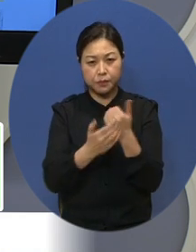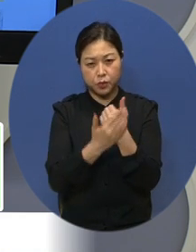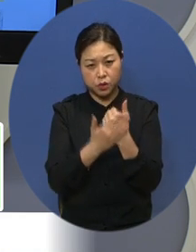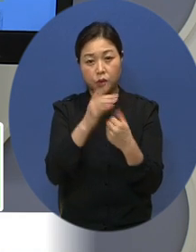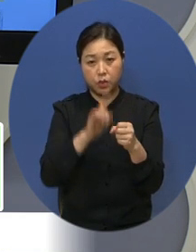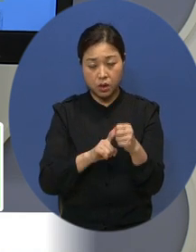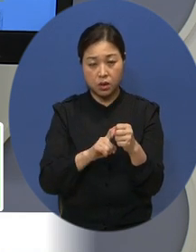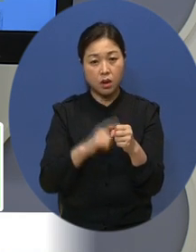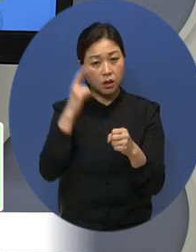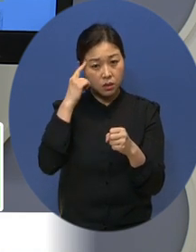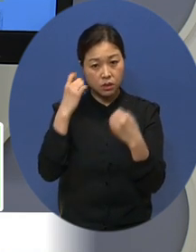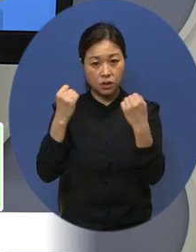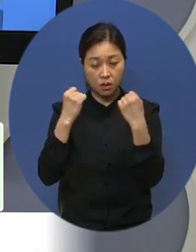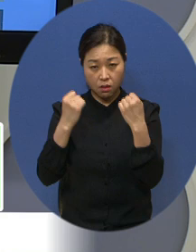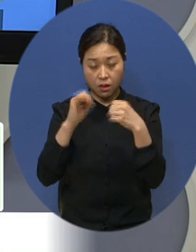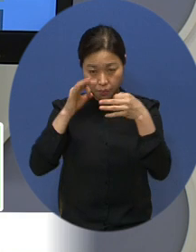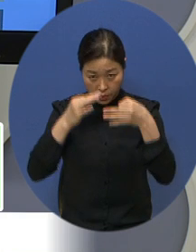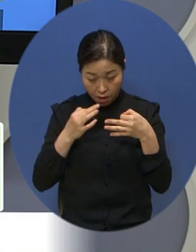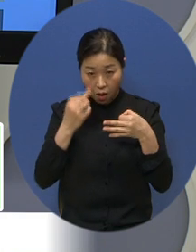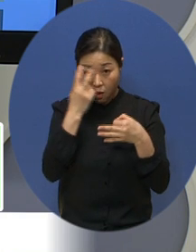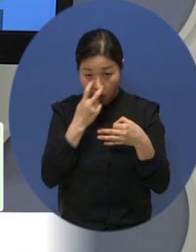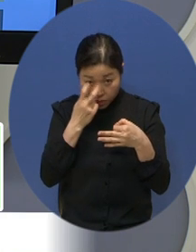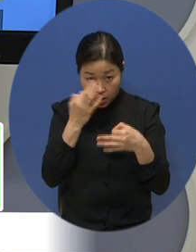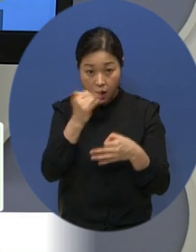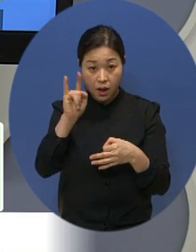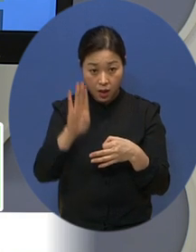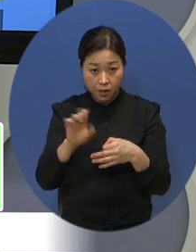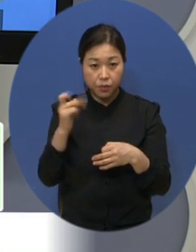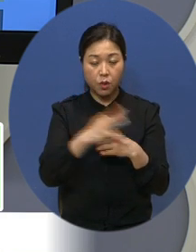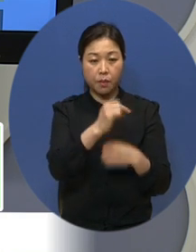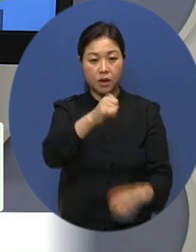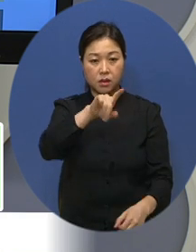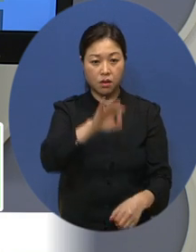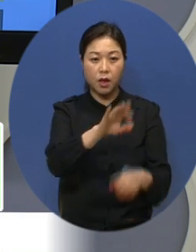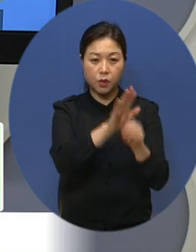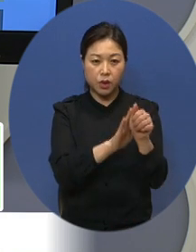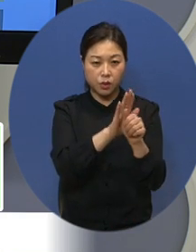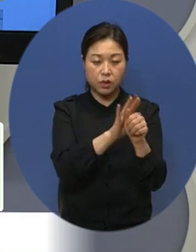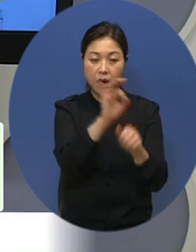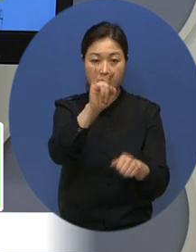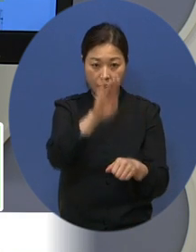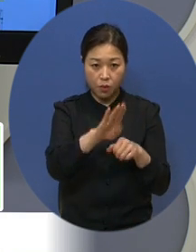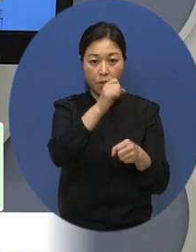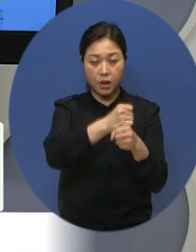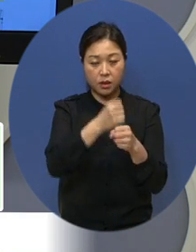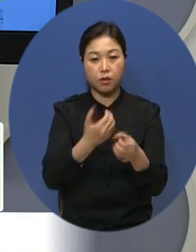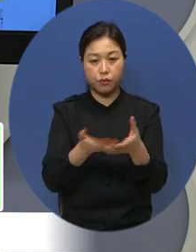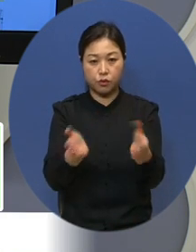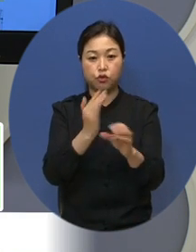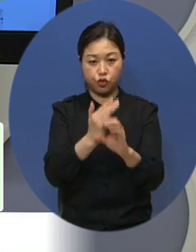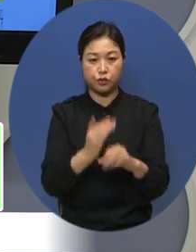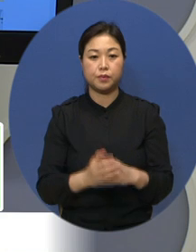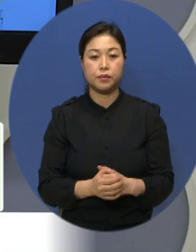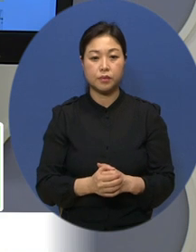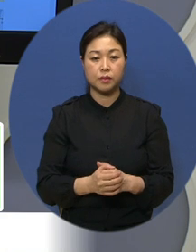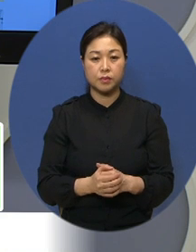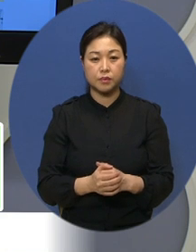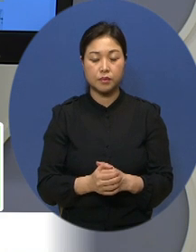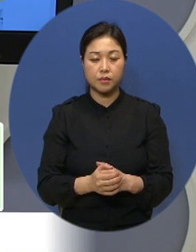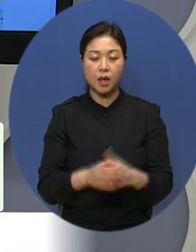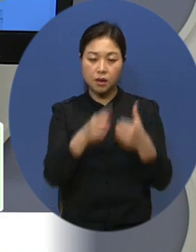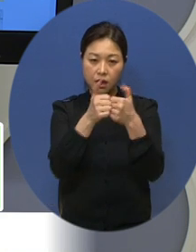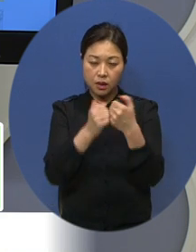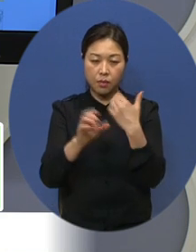정신건강 자가검진 액과 마성에 토닥토닥 앱도 개발할 제공하고 있습니다 아울러 추가적인